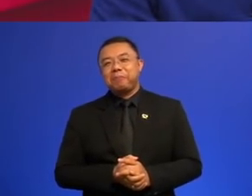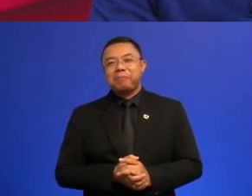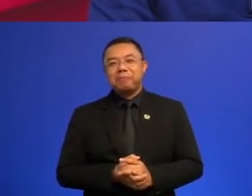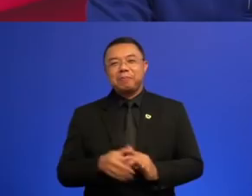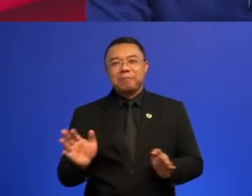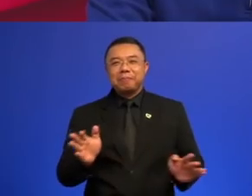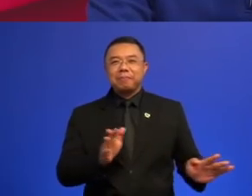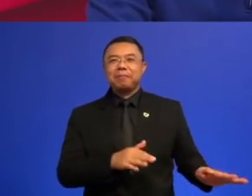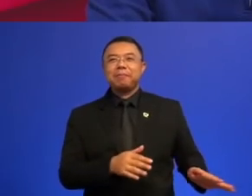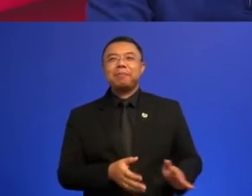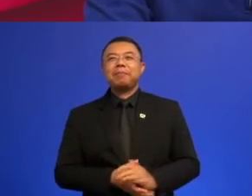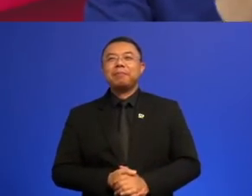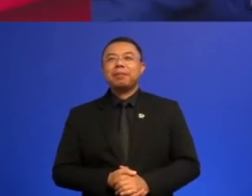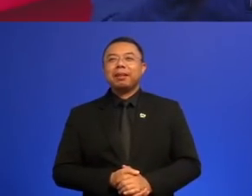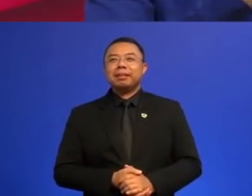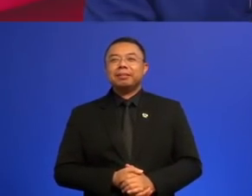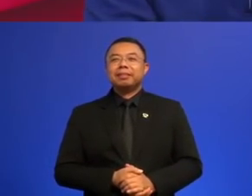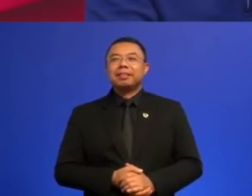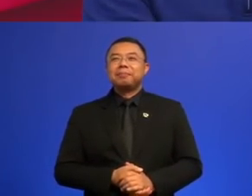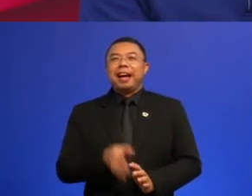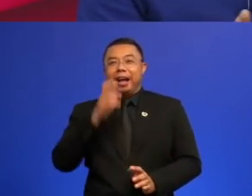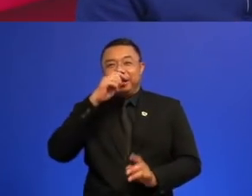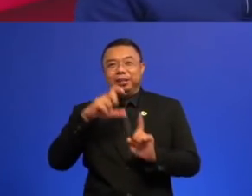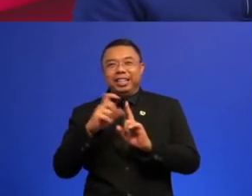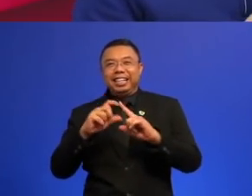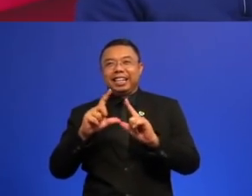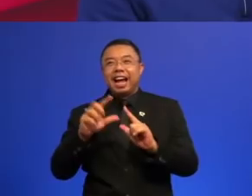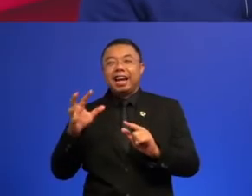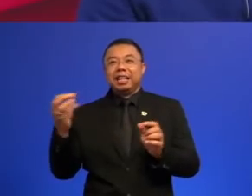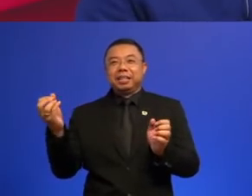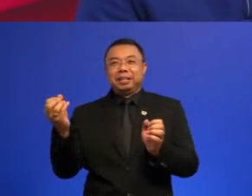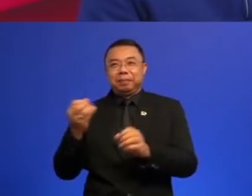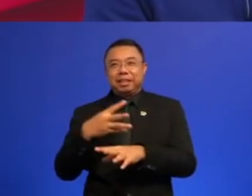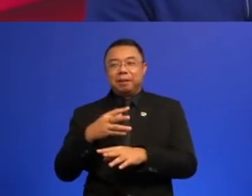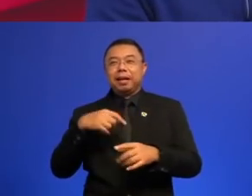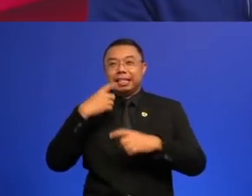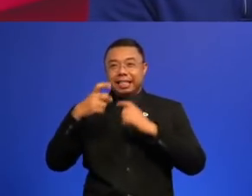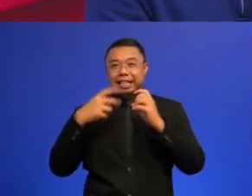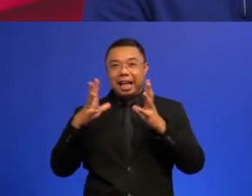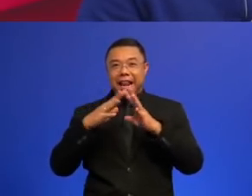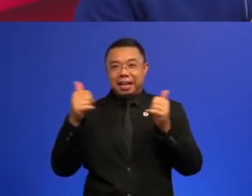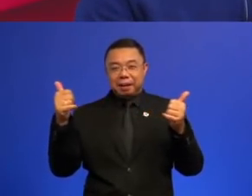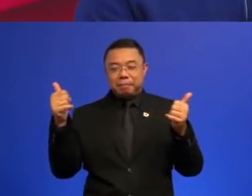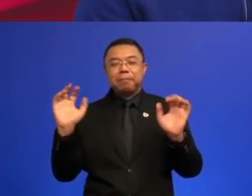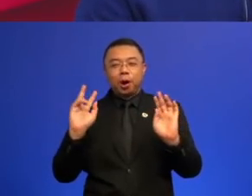Baik, jadi Pak Duda mungkin boleh berikan tanggapan Pak ya, jadi ceritanya lengkap.